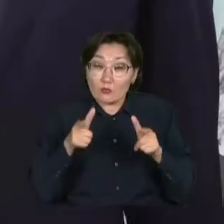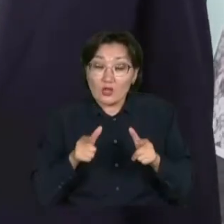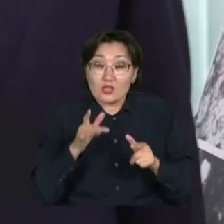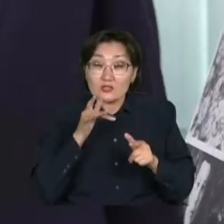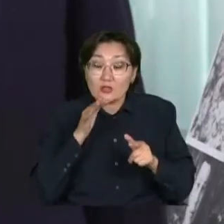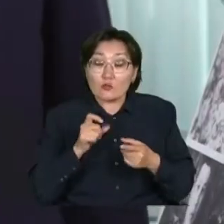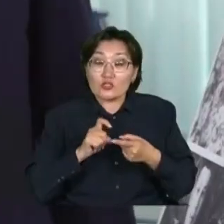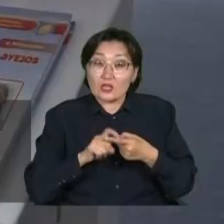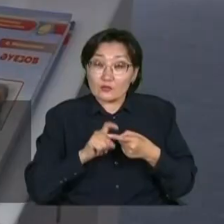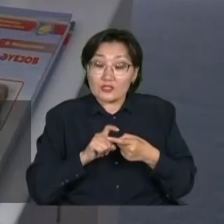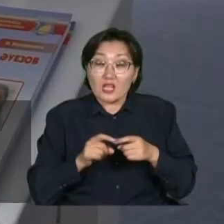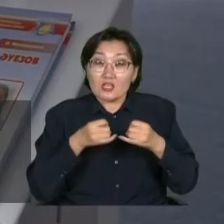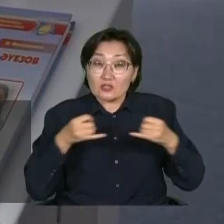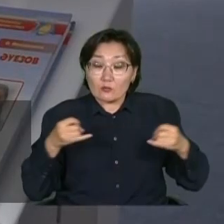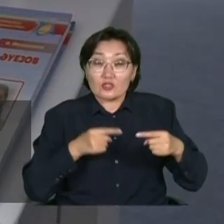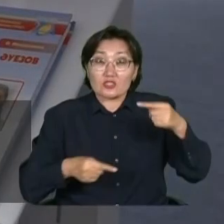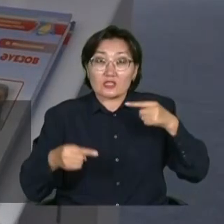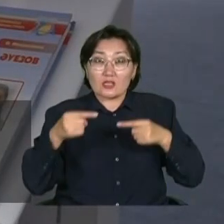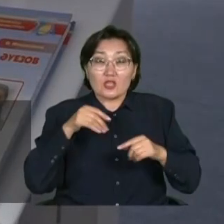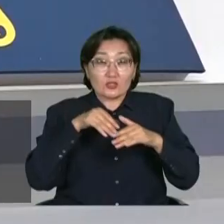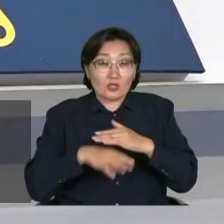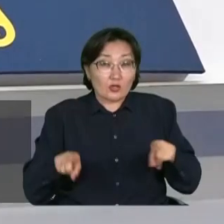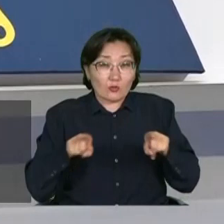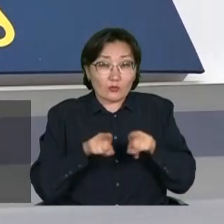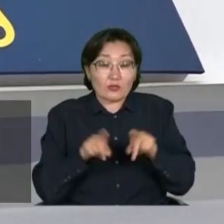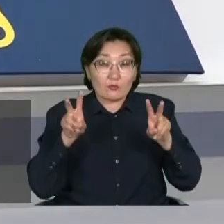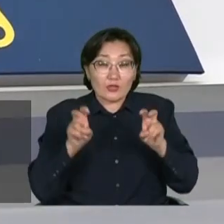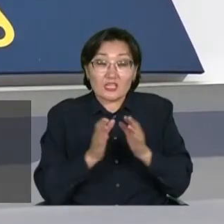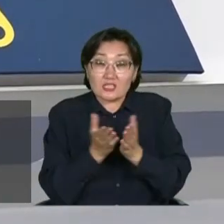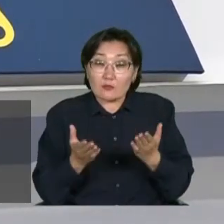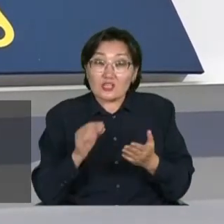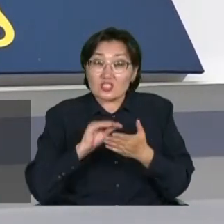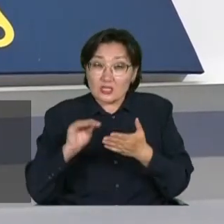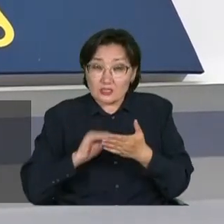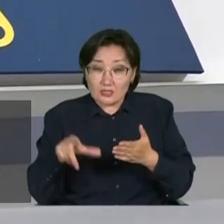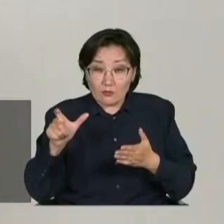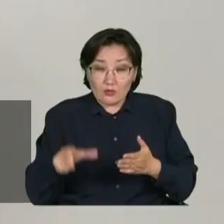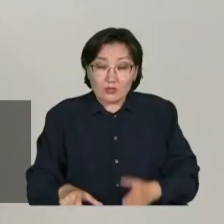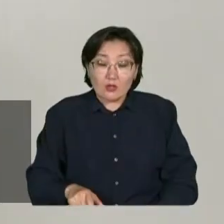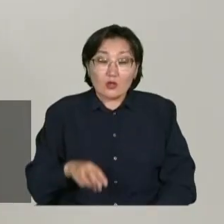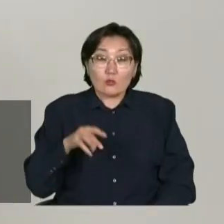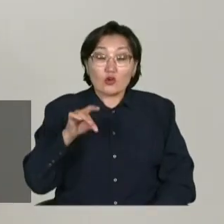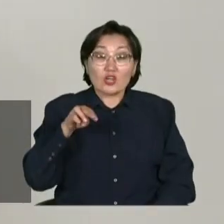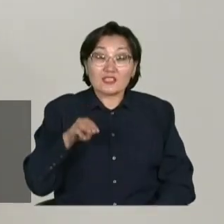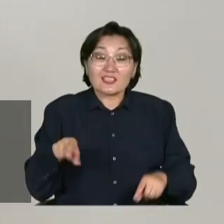уақыт байланыстырушы жіп қайту үшін кету сынды монографиялардың авторы. Мұрат сияқты адамдардың